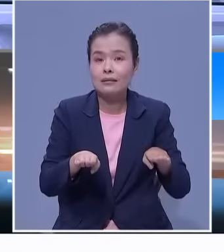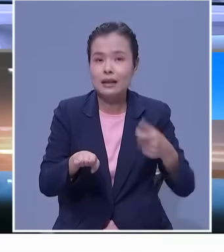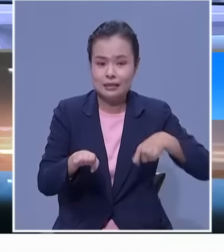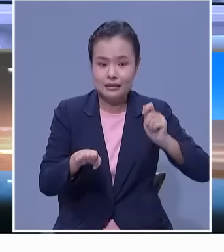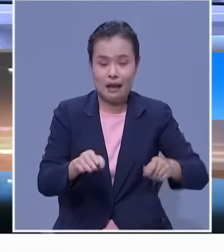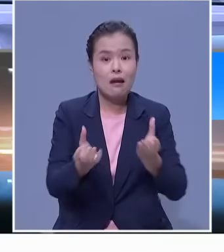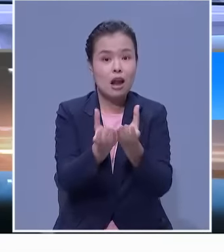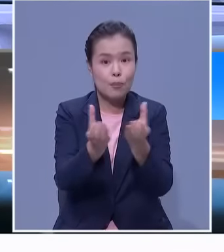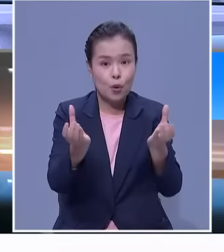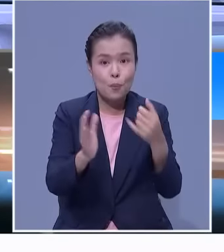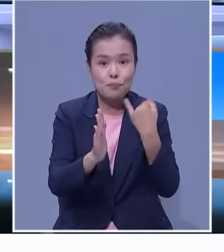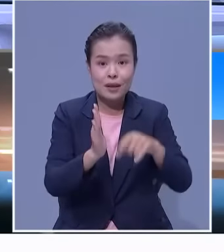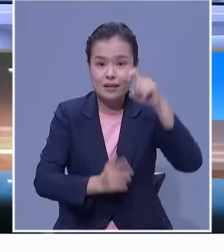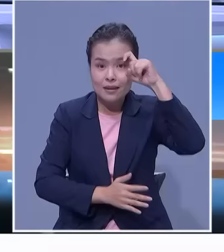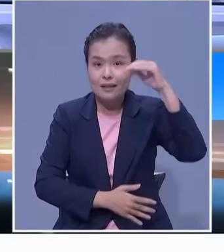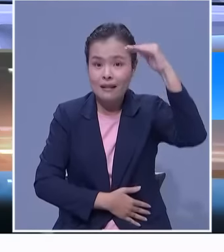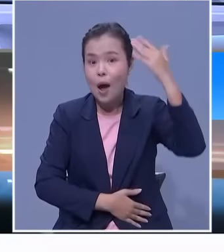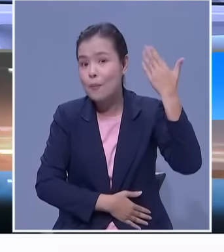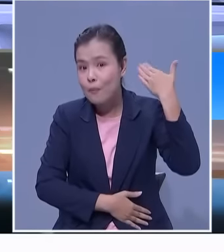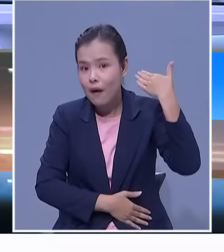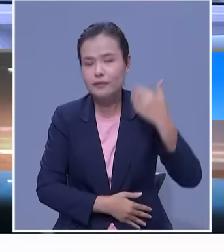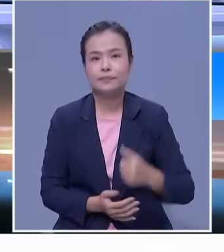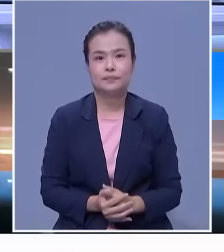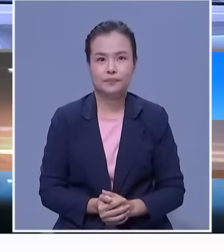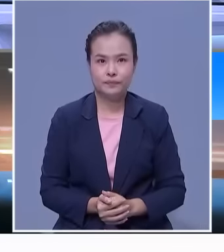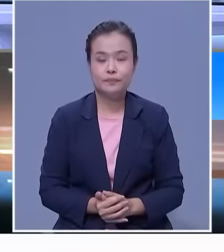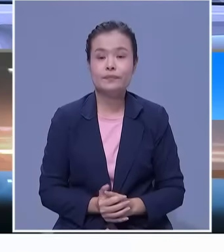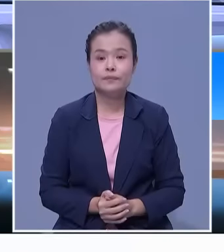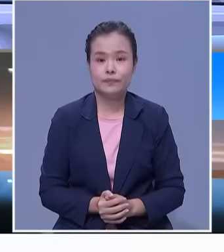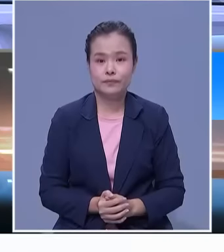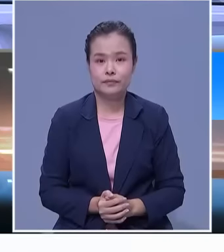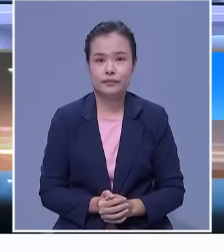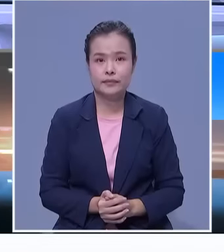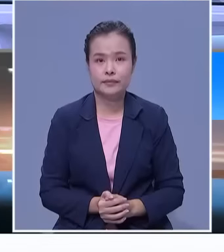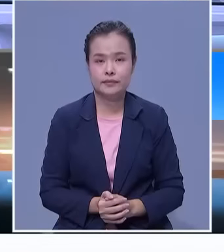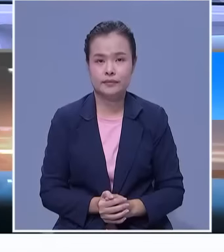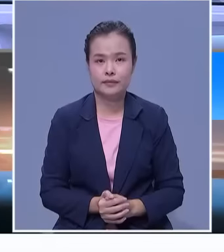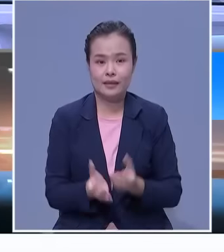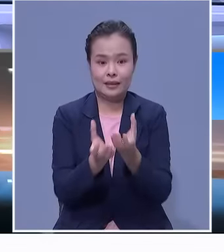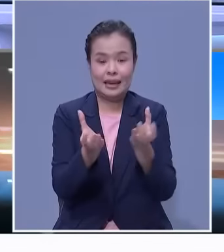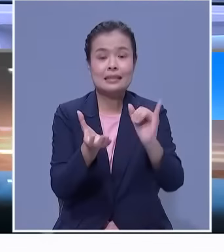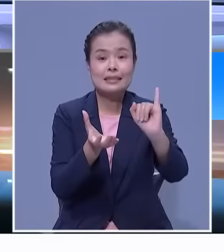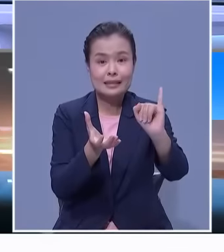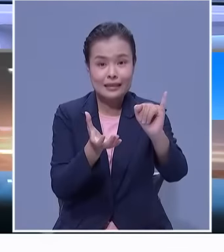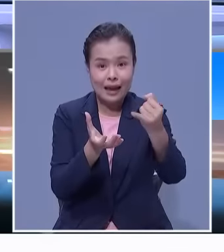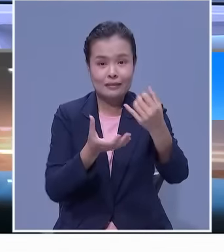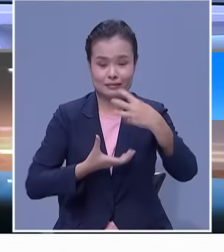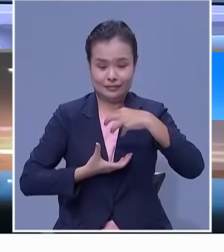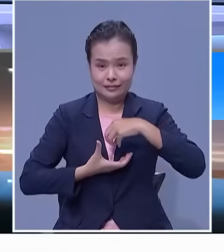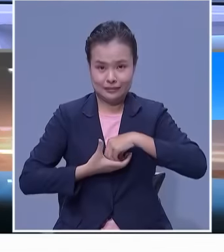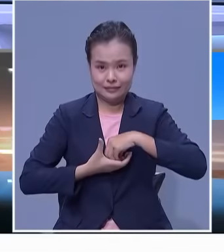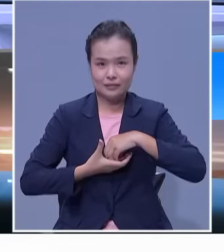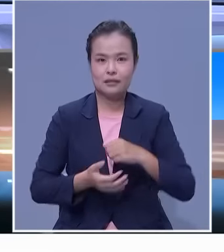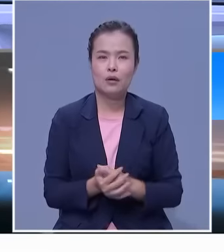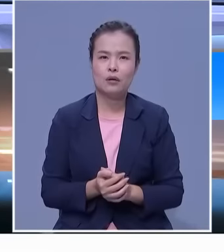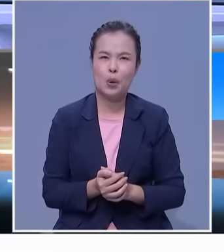รัฐธรรมนูญในคดีนายกเศรษฐาที่ผ่านมานะครับคราวนี้พอไปพูดถึงเรื่องของจัดยิยธรรมใช่มั้ยมันก็เป็นภาพที่